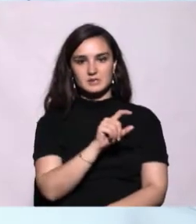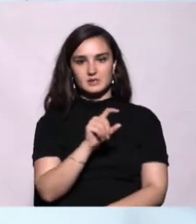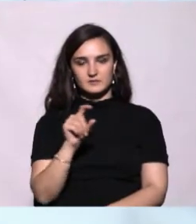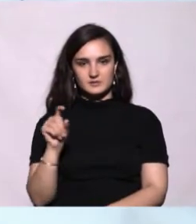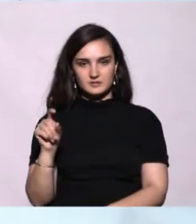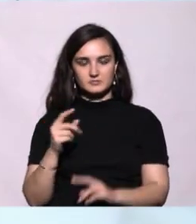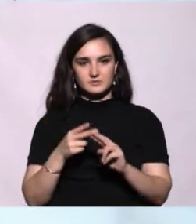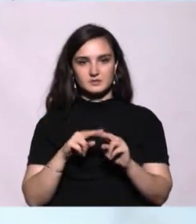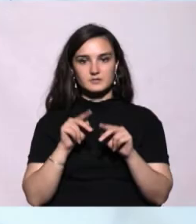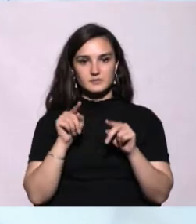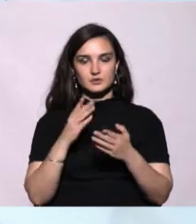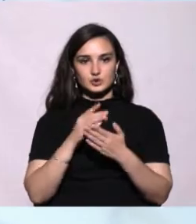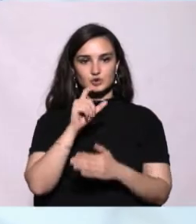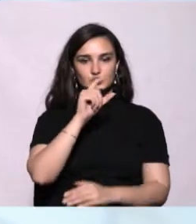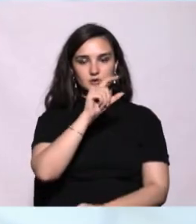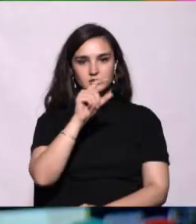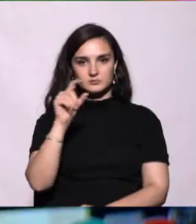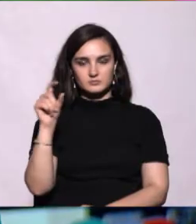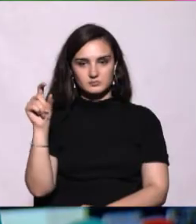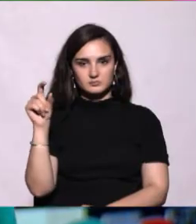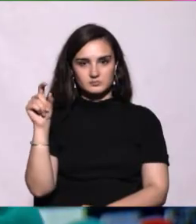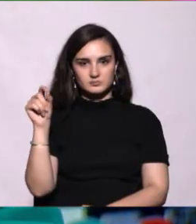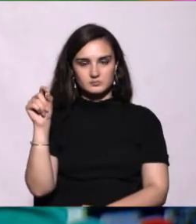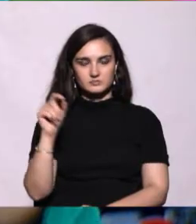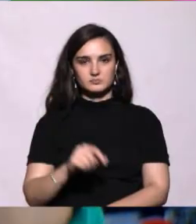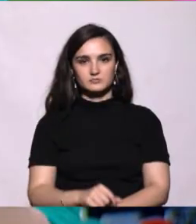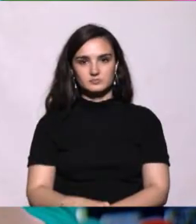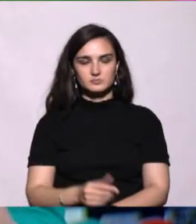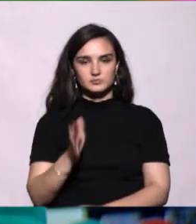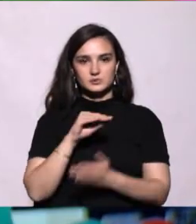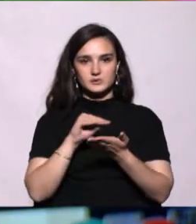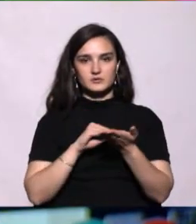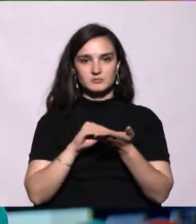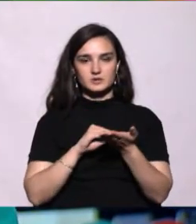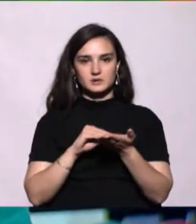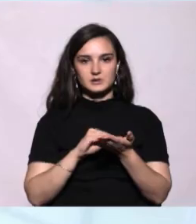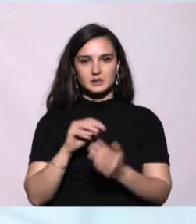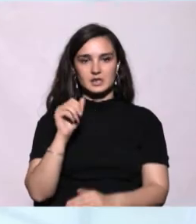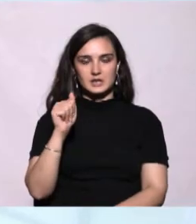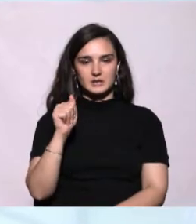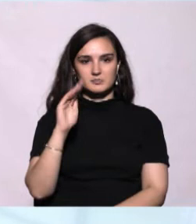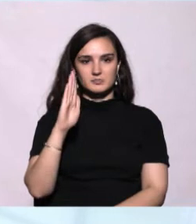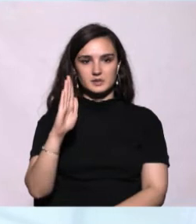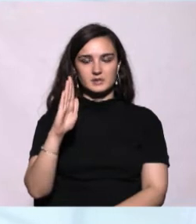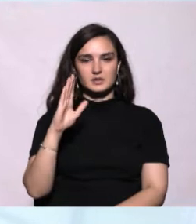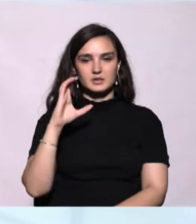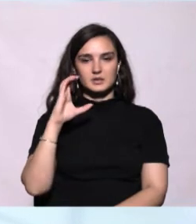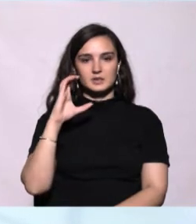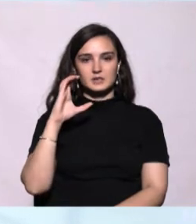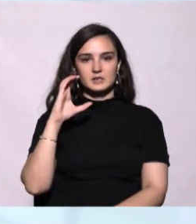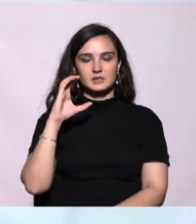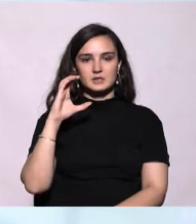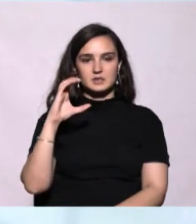აწერია დიდი ასოები. Let's repeat these letters. Მოდით გავიმეორეთ ეს ასოები. A,